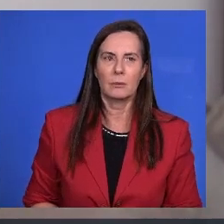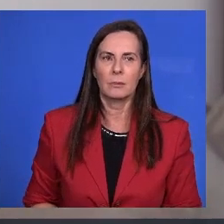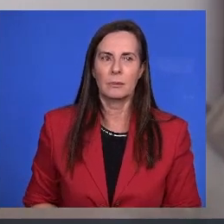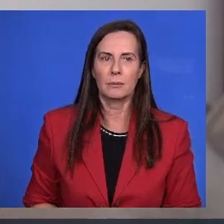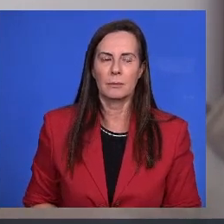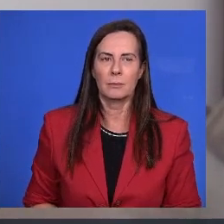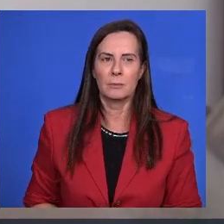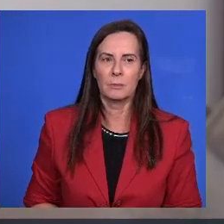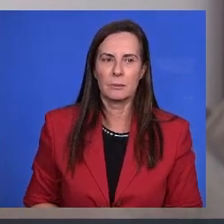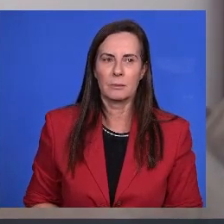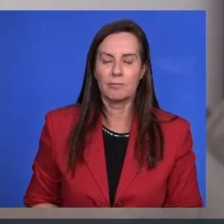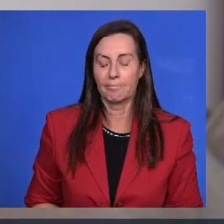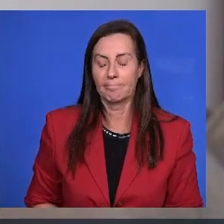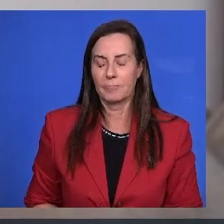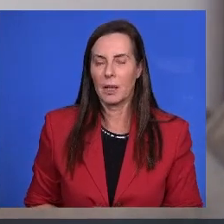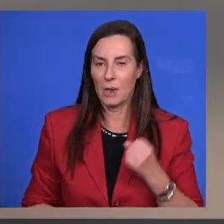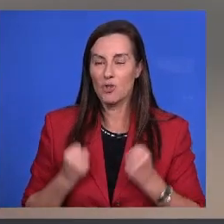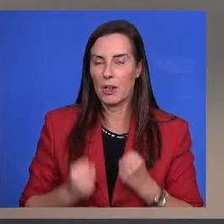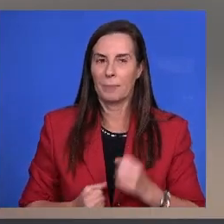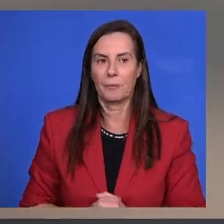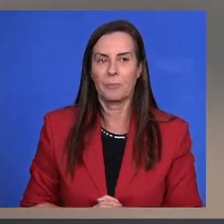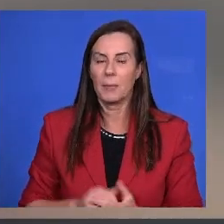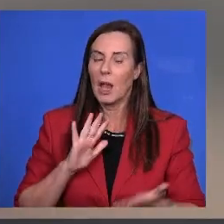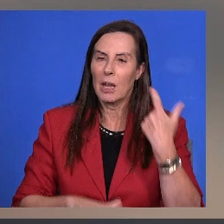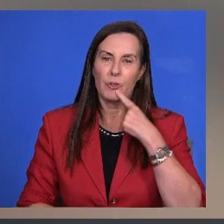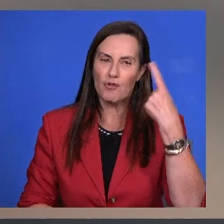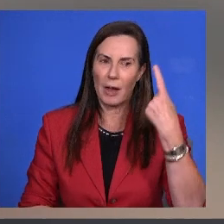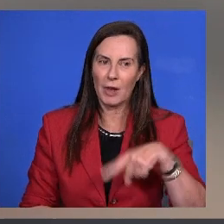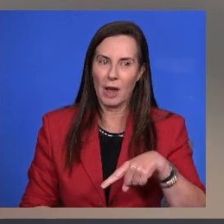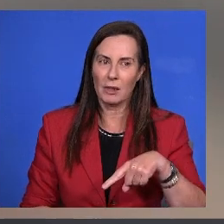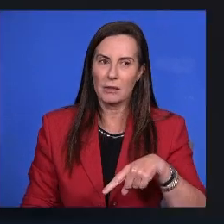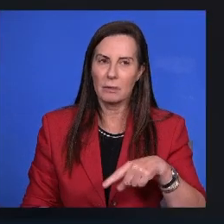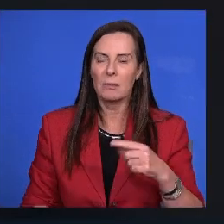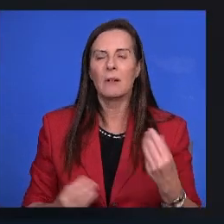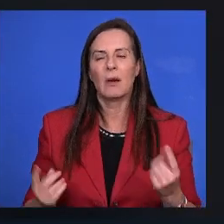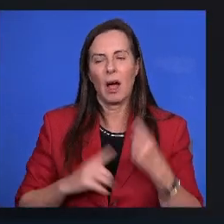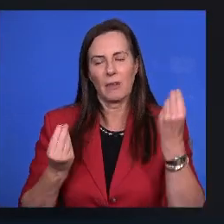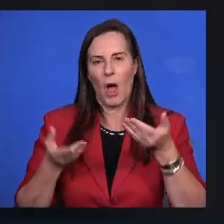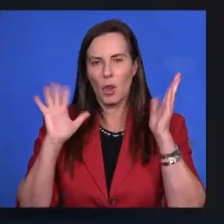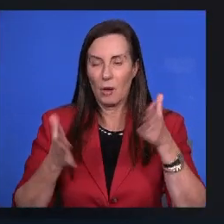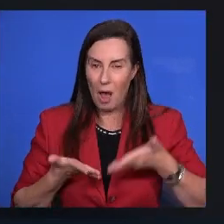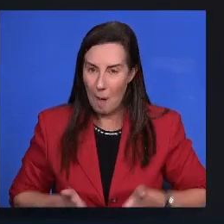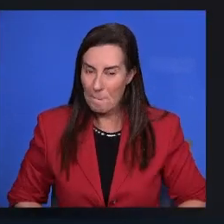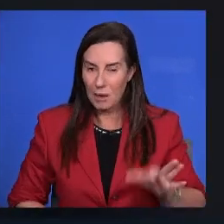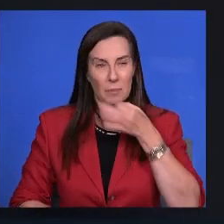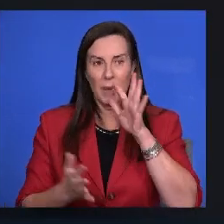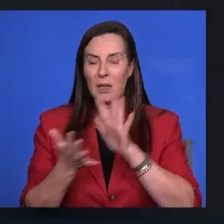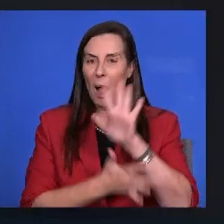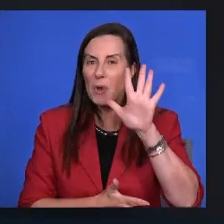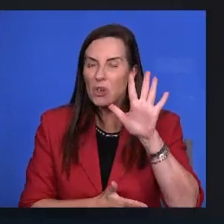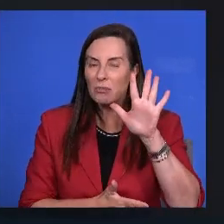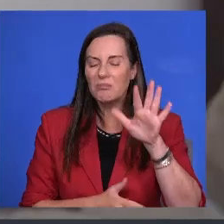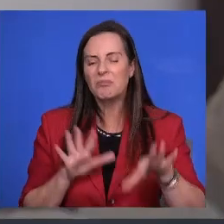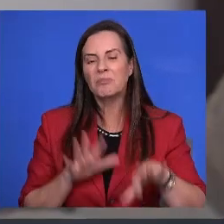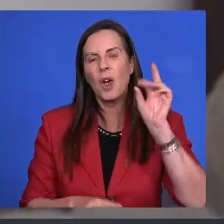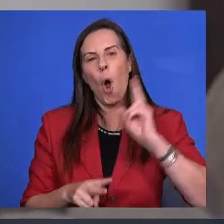קשה? לפני כשנה וחצי לויקי קרה נורא מכל. בני האור, בן 15, ובחן חולה בסרטן.